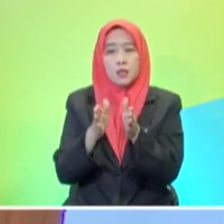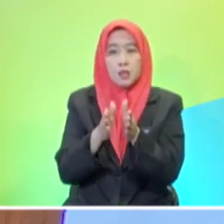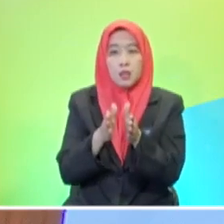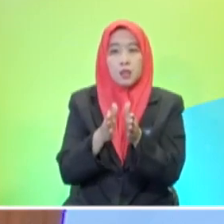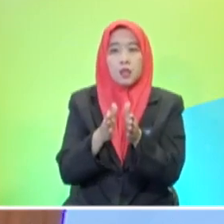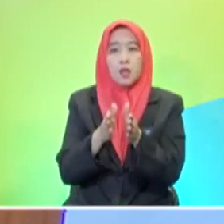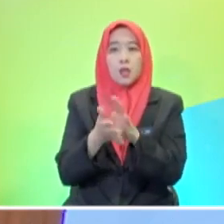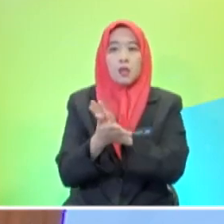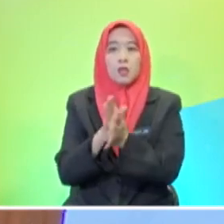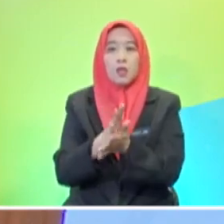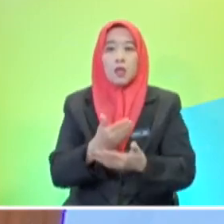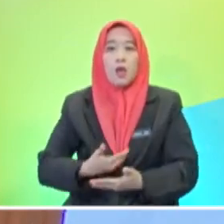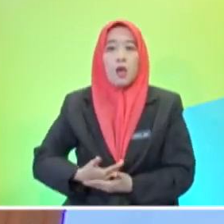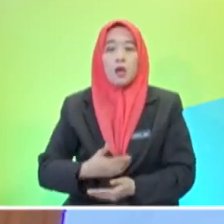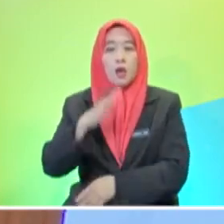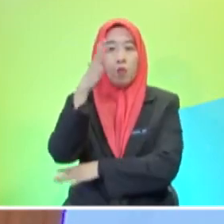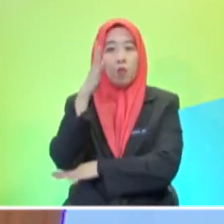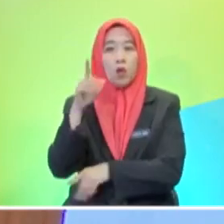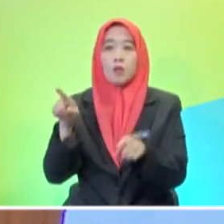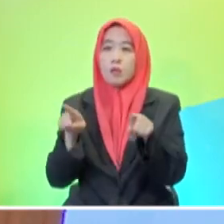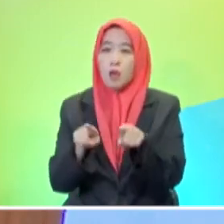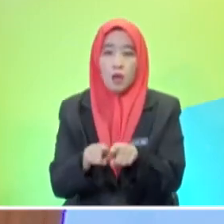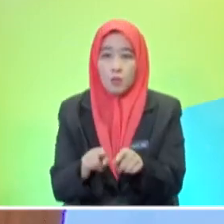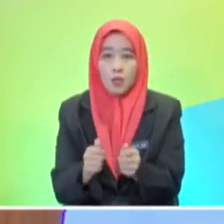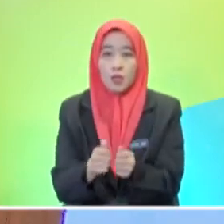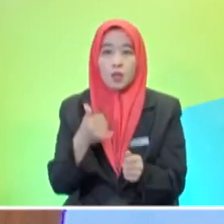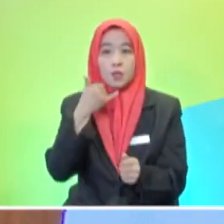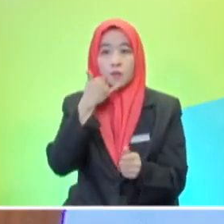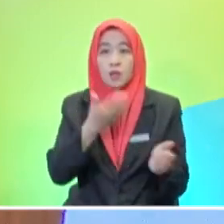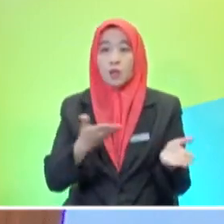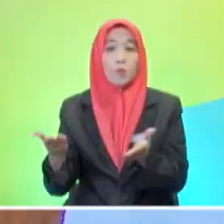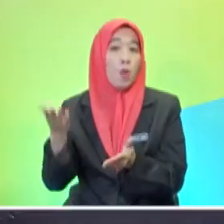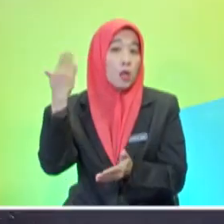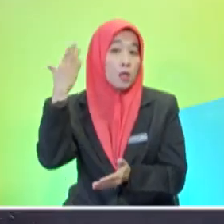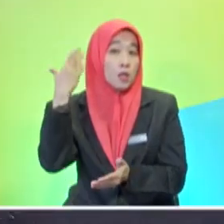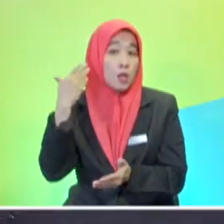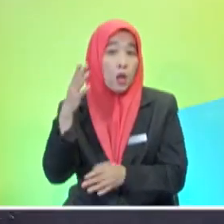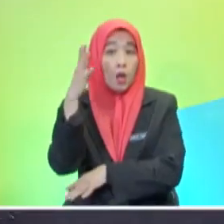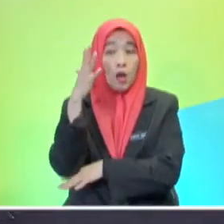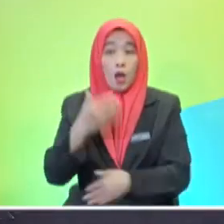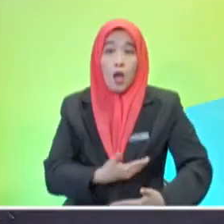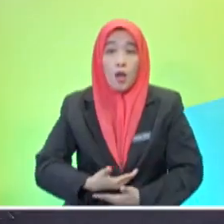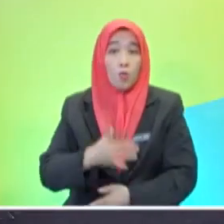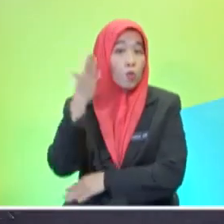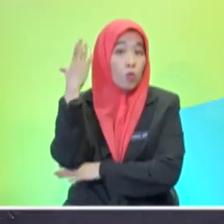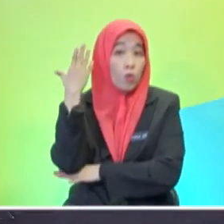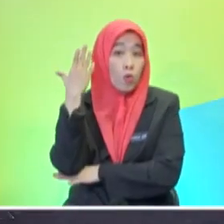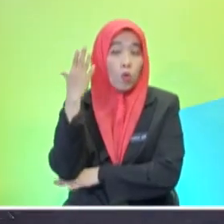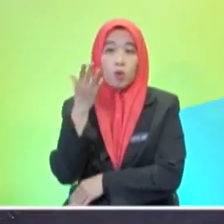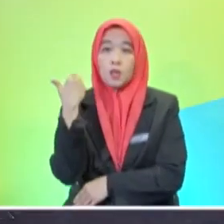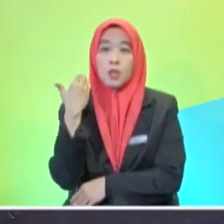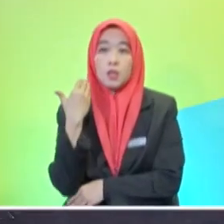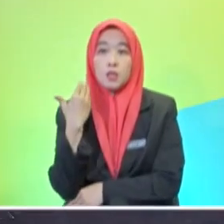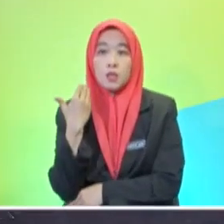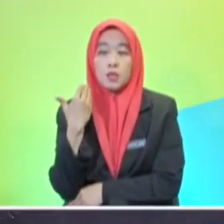Okey, jadi ini adalah anak pokok. Sama macam Syafika bawakan pokok tadi tu. Ya, cikgu. Lebih kurang je saiznya. Maksudnya, dia dalam